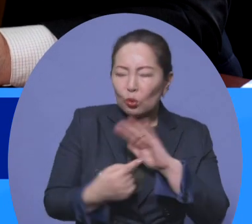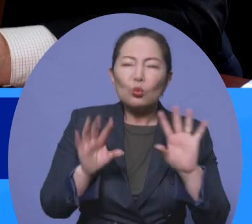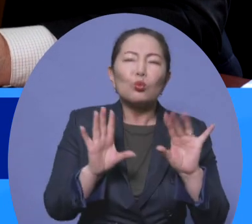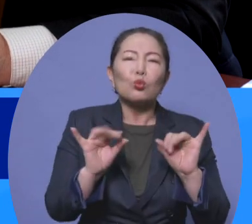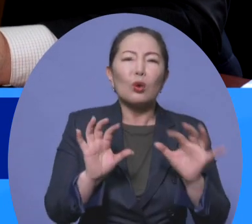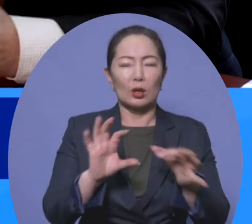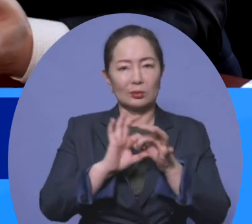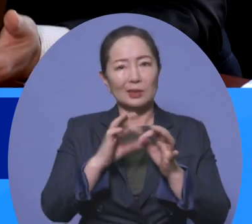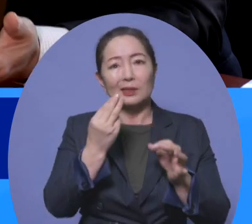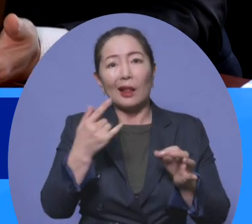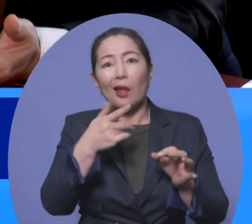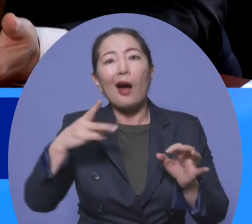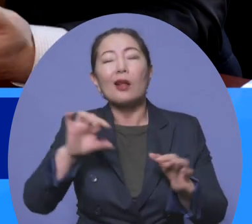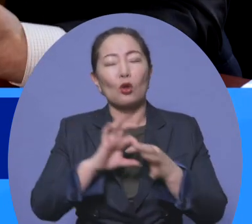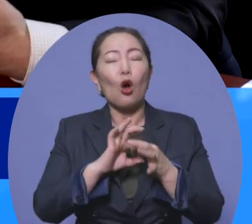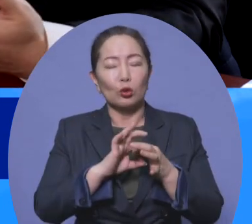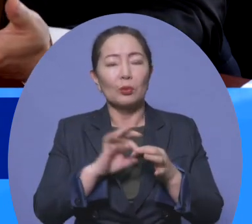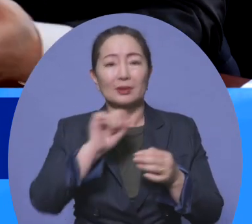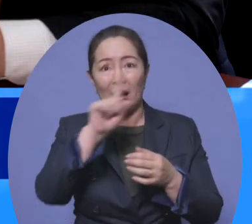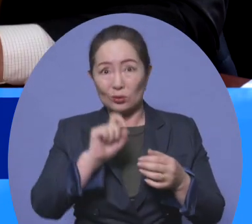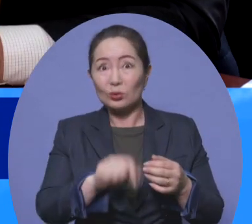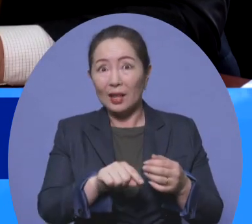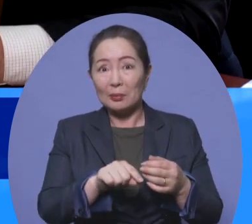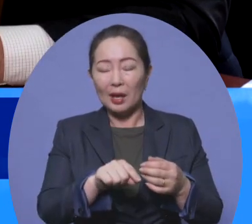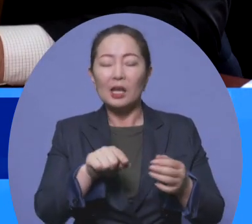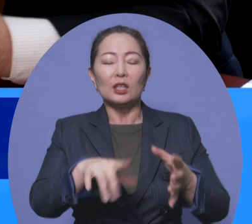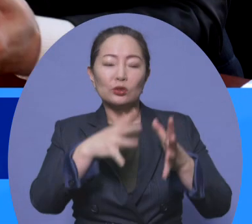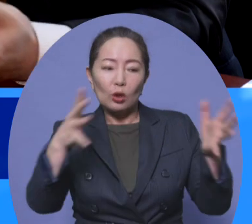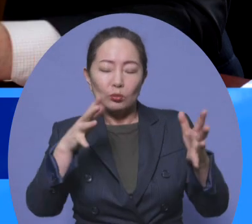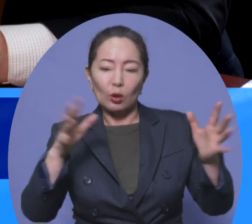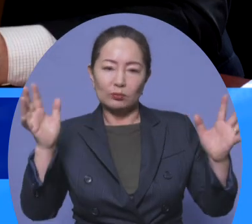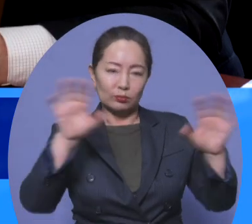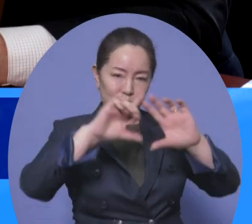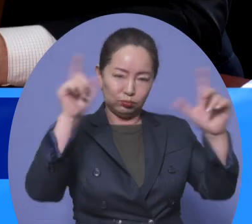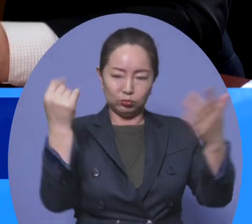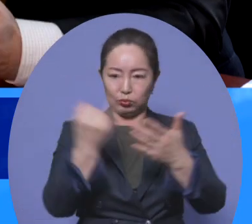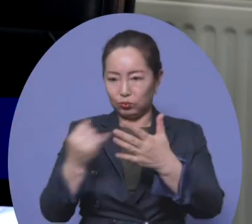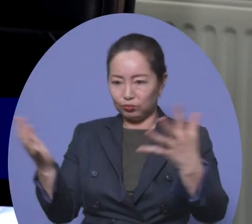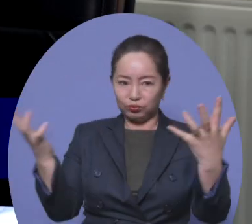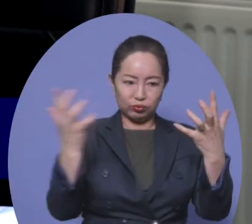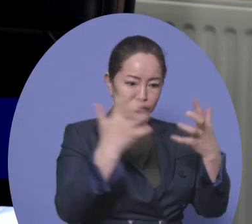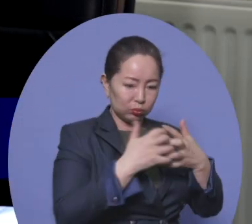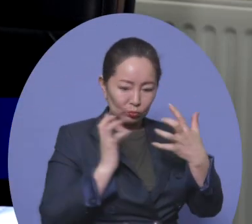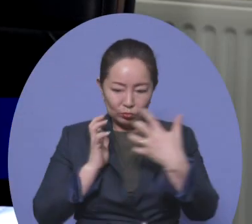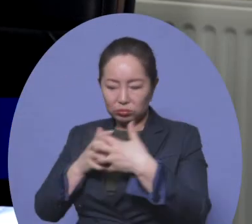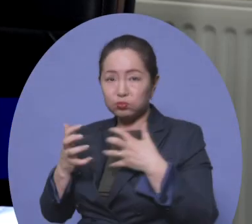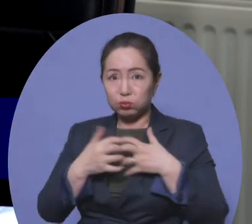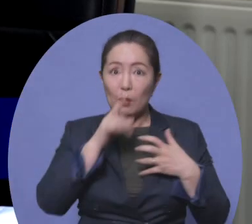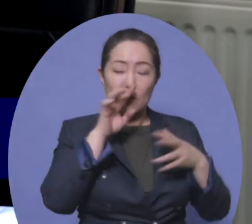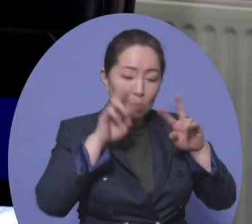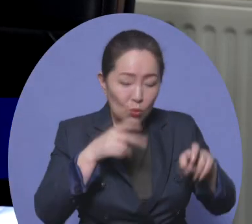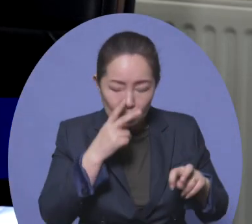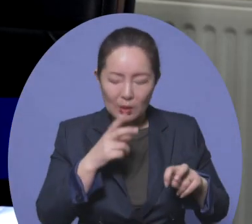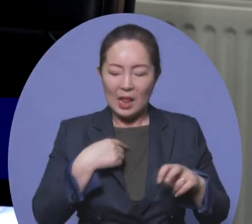нөхцөлтэй холбоотой энэ асуудлыг ийм том зургаар нь өөр хорндоо уялдаа холбоотой зөвхөн нэг салбар чиглэх биш одоо